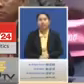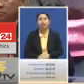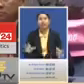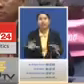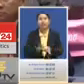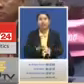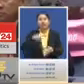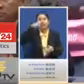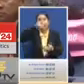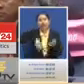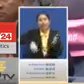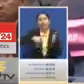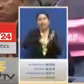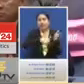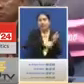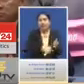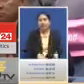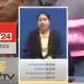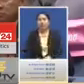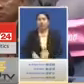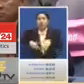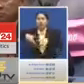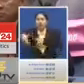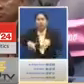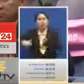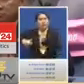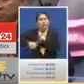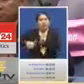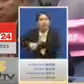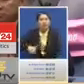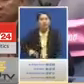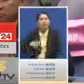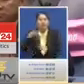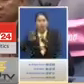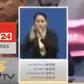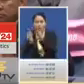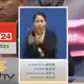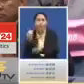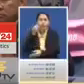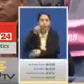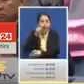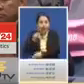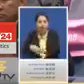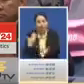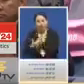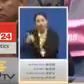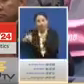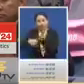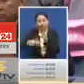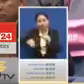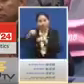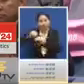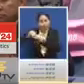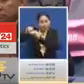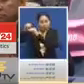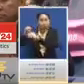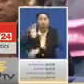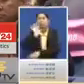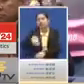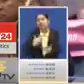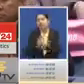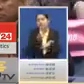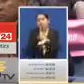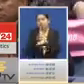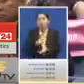ศแล้วนี่ชาวบ้านอ่ะนี่ครัวเรือนเพิ่มสูงขึ้นอันนี้ท่านก็บอกว่าโอ้ยชาวบ้านกู้มาก